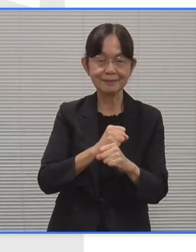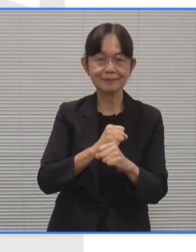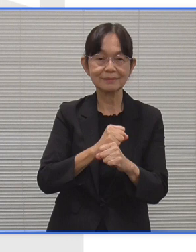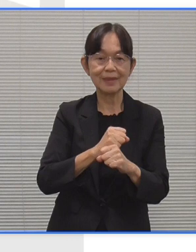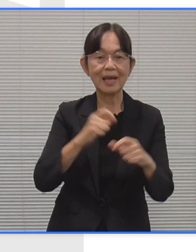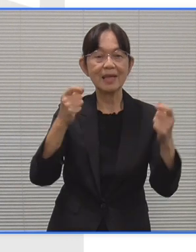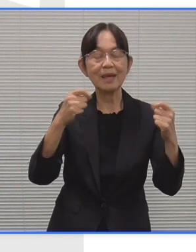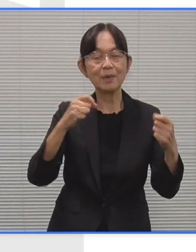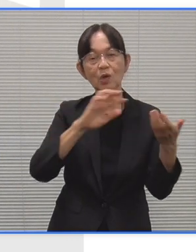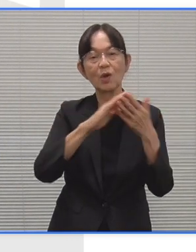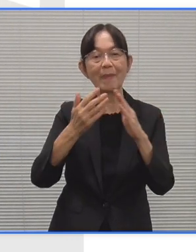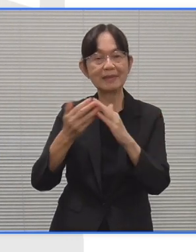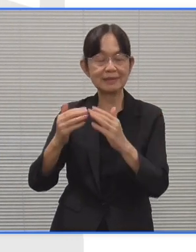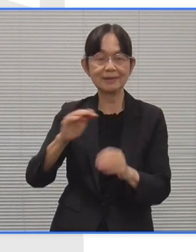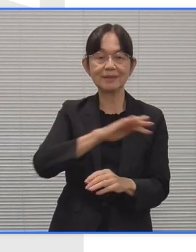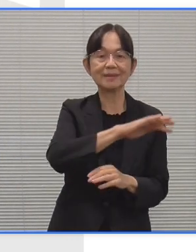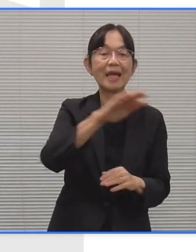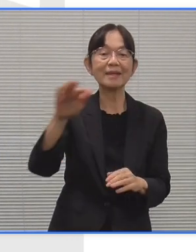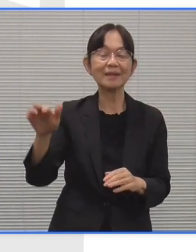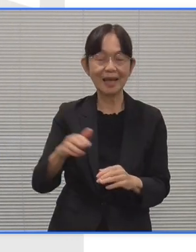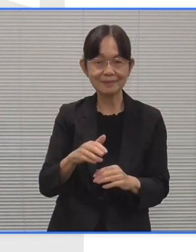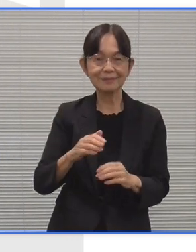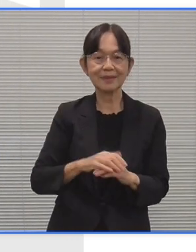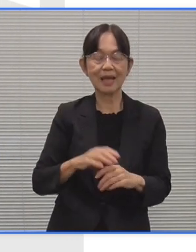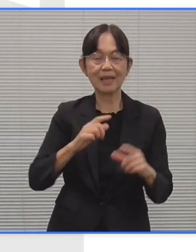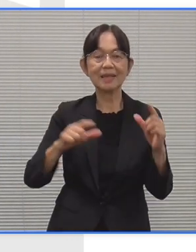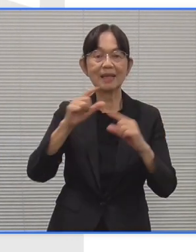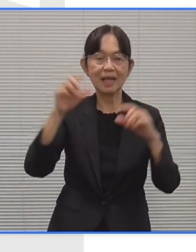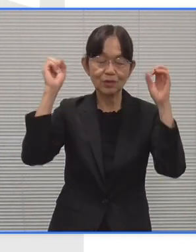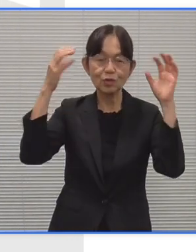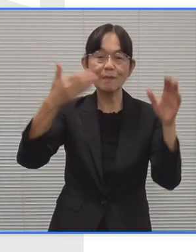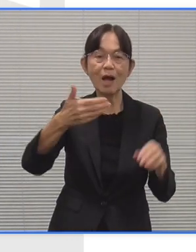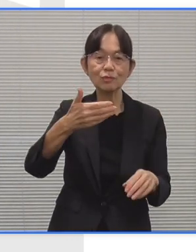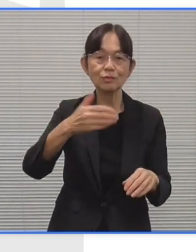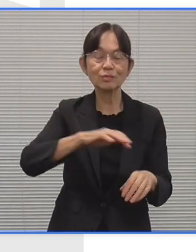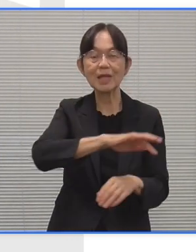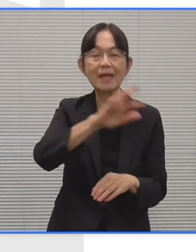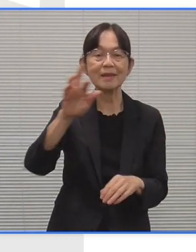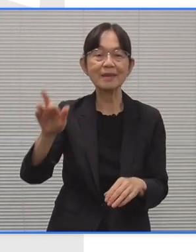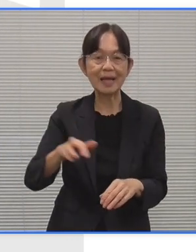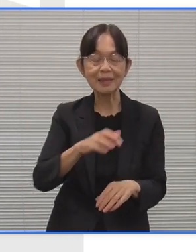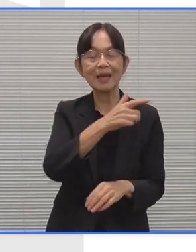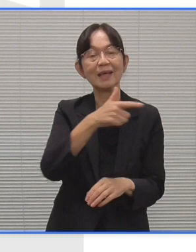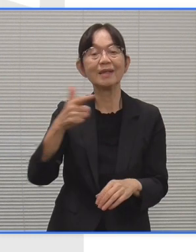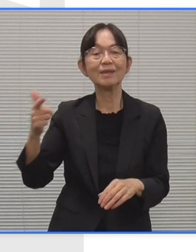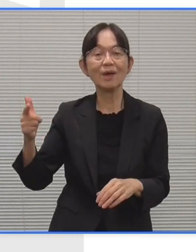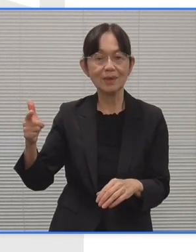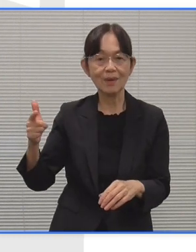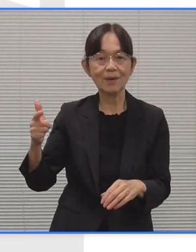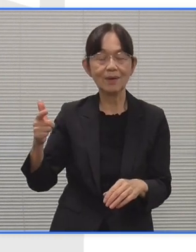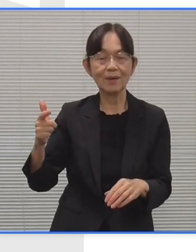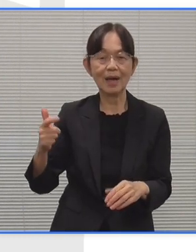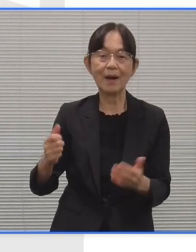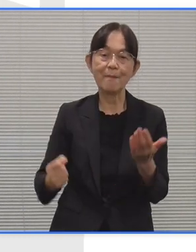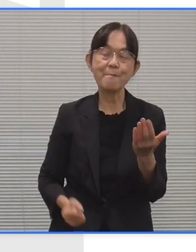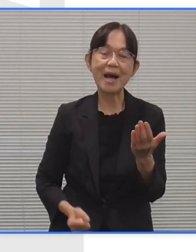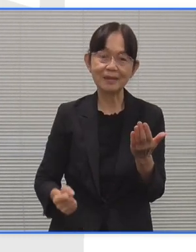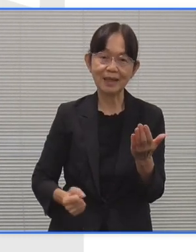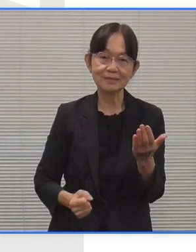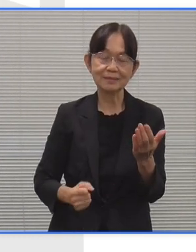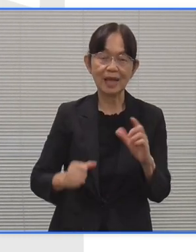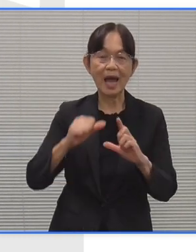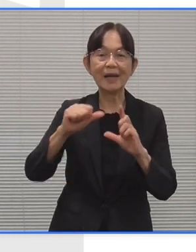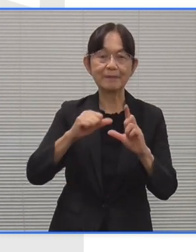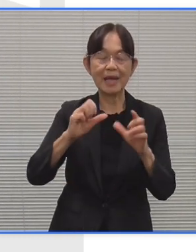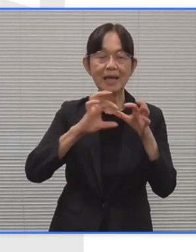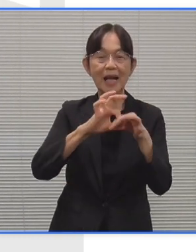池袋の街全体、さらには豊島区全体で、いろいろこう漫画アニメ、等々の関